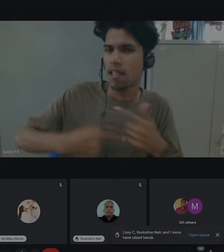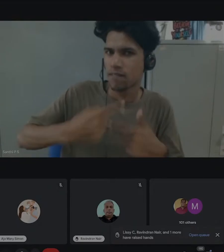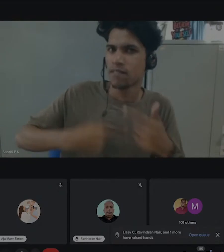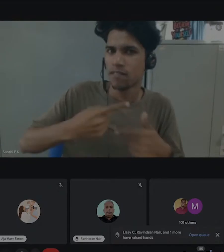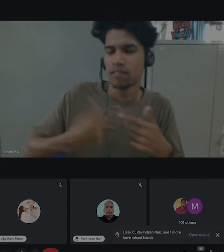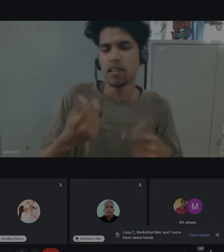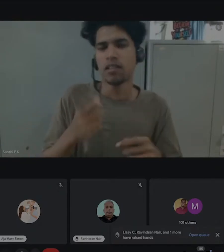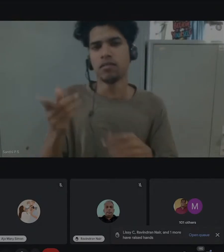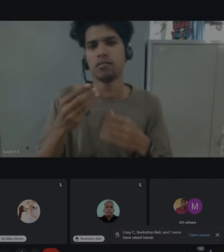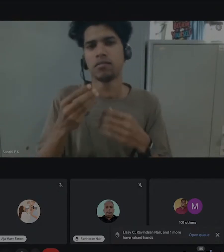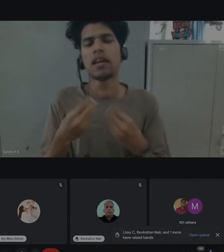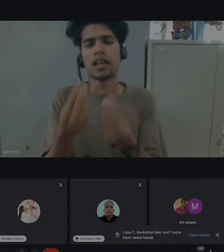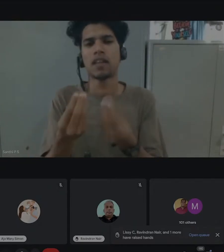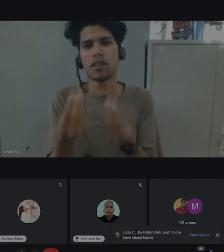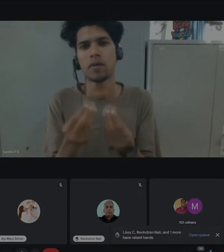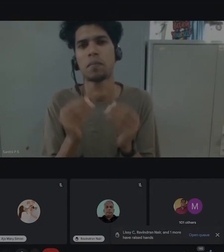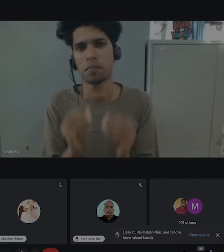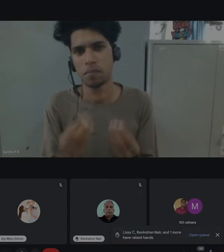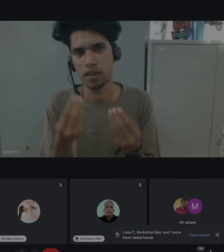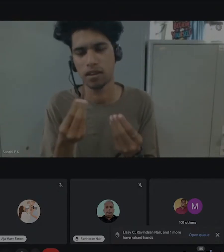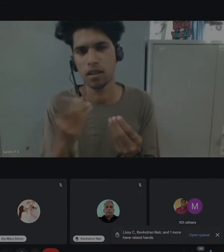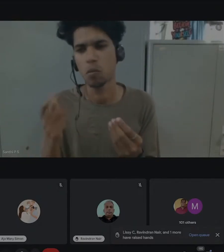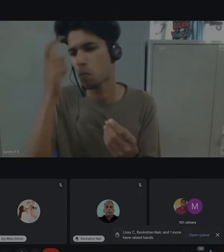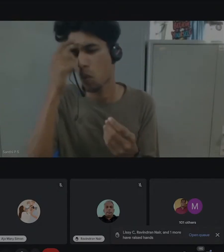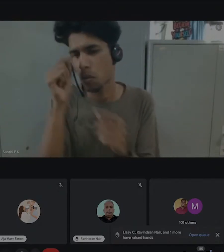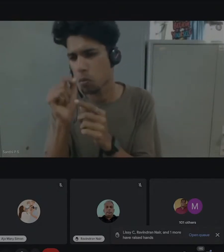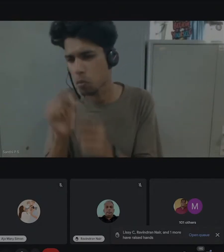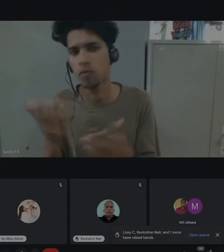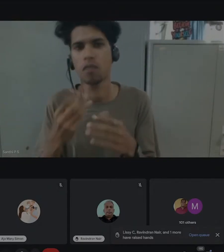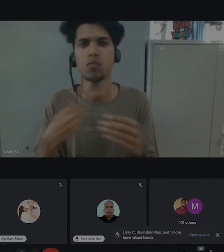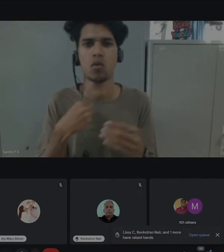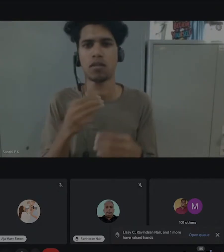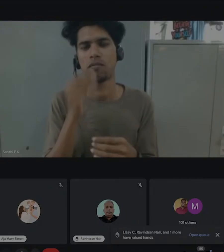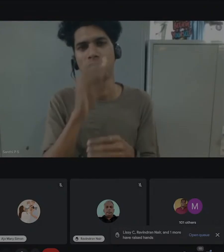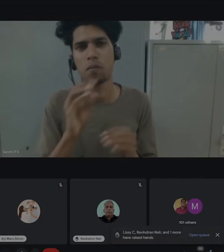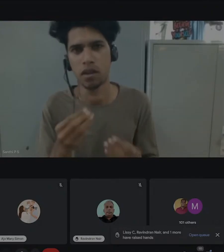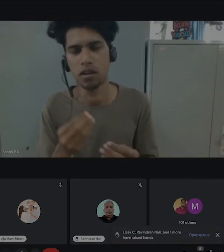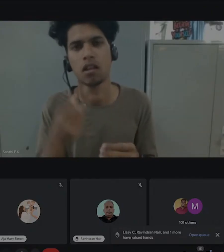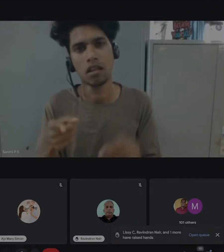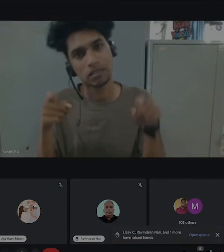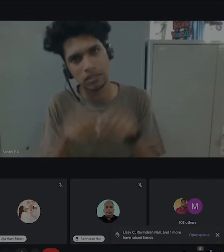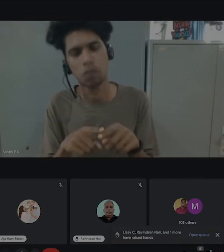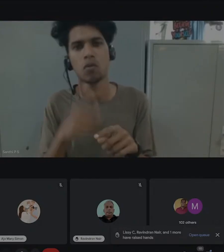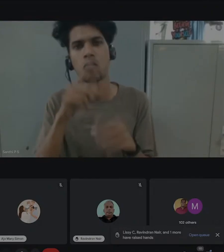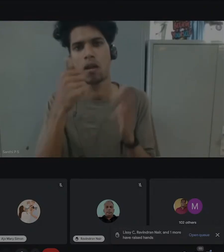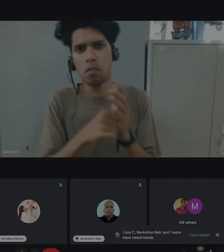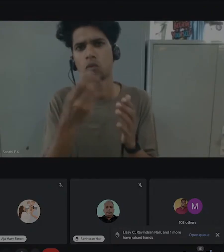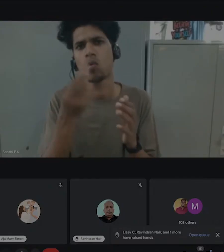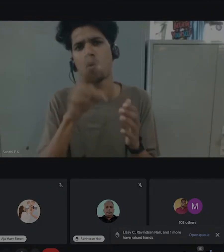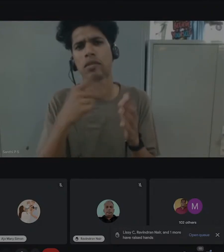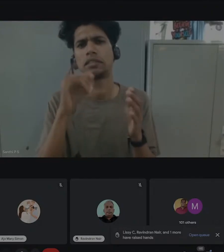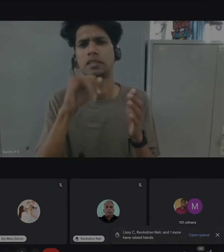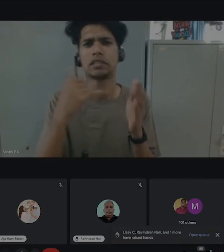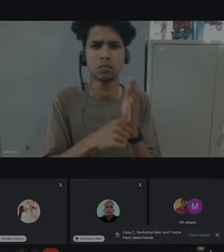കൺസേൺ എന്നുള്ളത് കൃത്യമായിട്ട് തെറാപ്പിസ്റ്റിനോട് പറയുക. അപ്പൊ അതിനനുസരിച്ചിട്ട് നമ്മളിപ്പോ ഒരു 1 മന്ത് അല്ലെങ്കിൽ 6 മന്ത്സ് കൊണ്ട് പെട്ടെന്നൊരു മാറ്റമൊന്നും വരത്തില്ല.